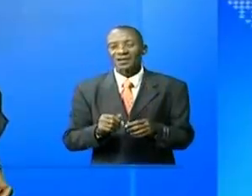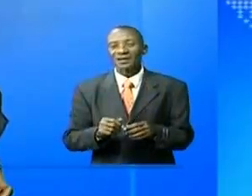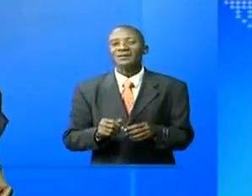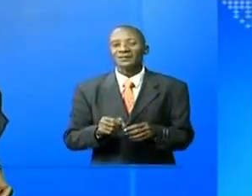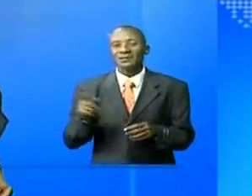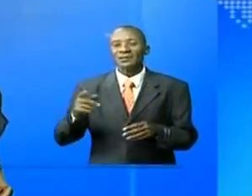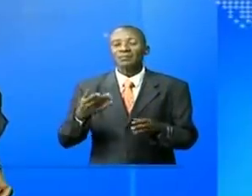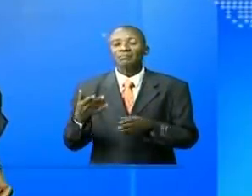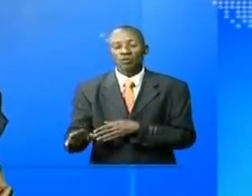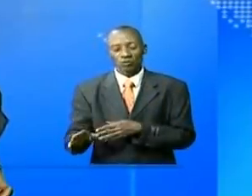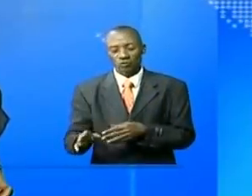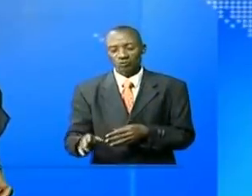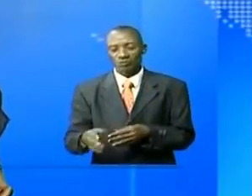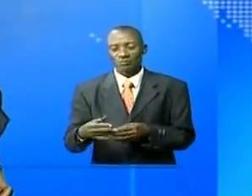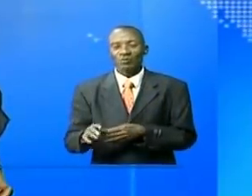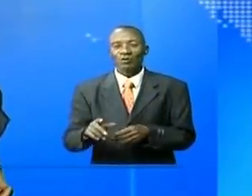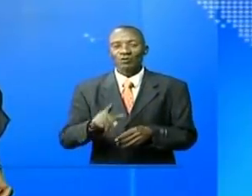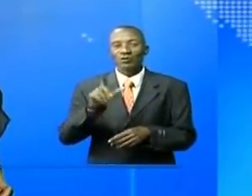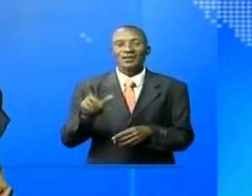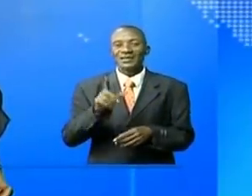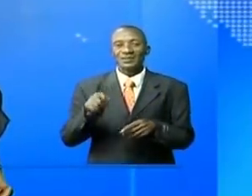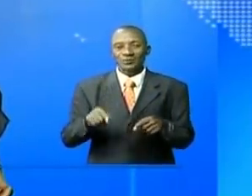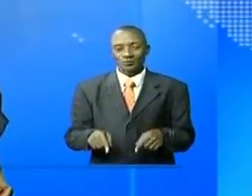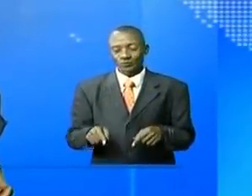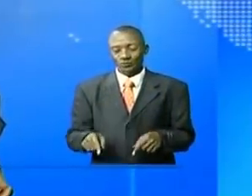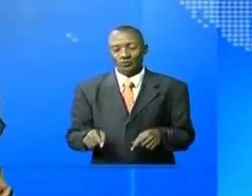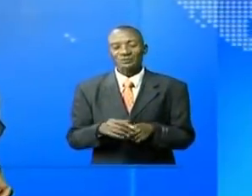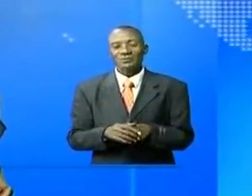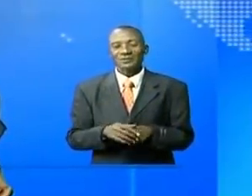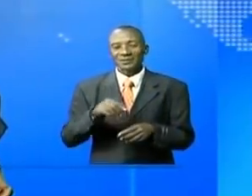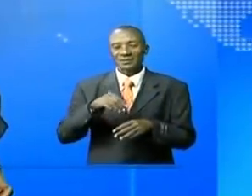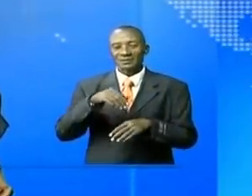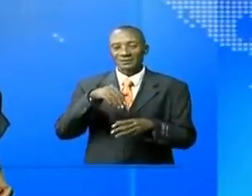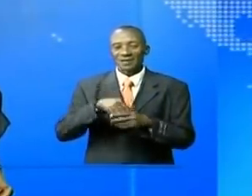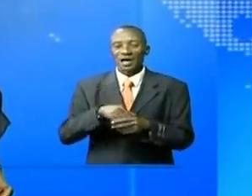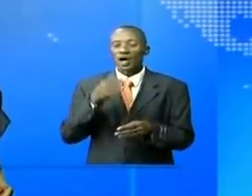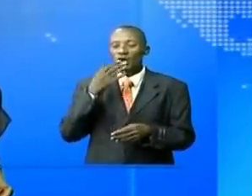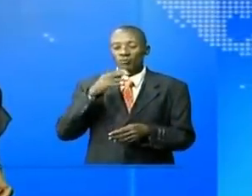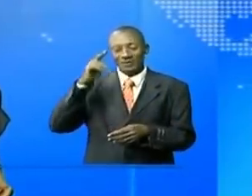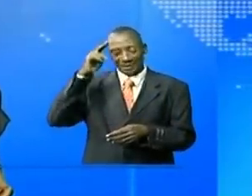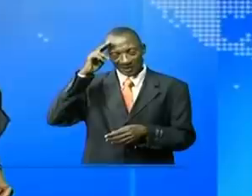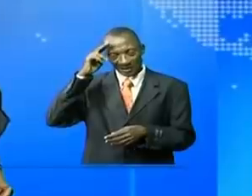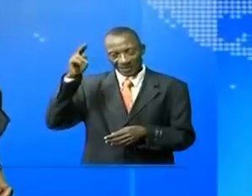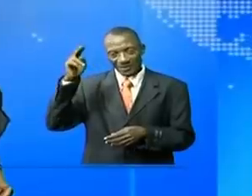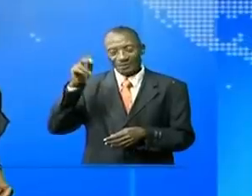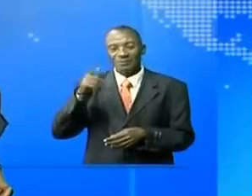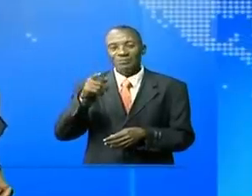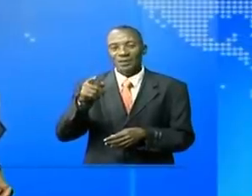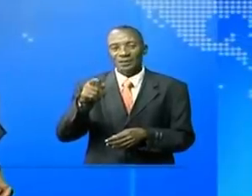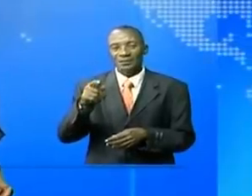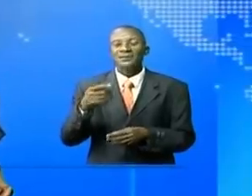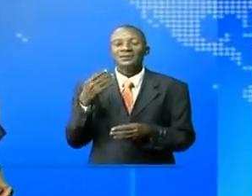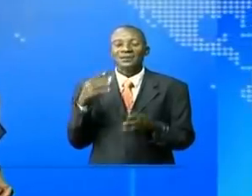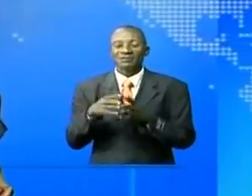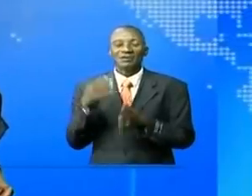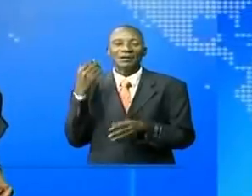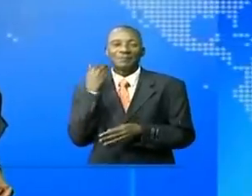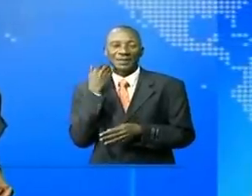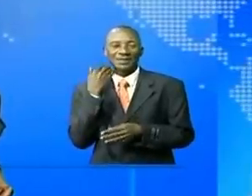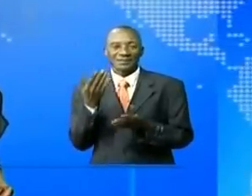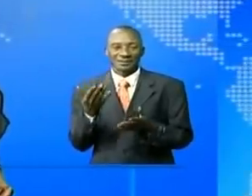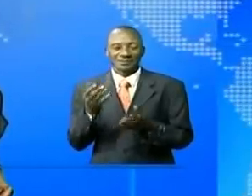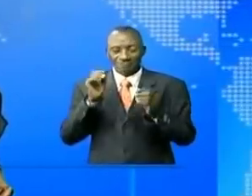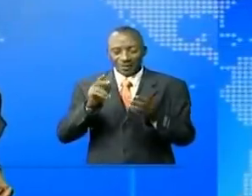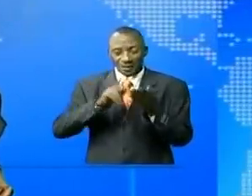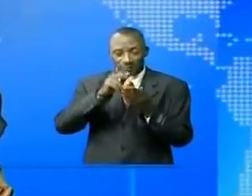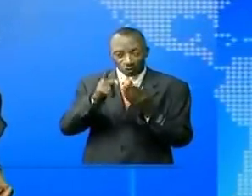ce lundi 9 mai 2022 à la clinique Ngaliema Center de suite d'une maladie. Le